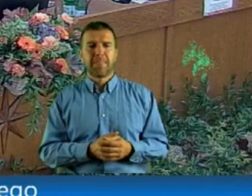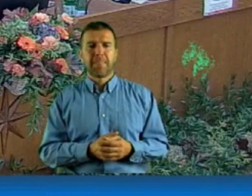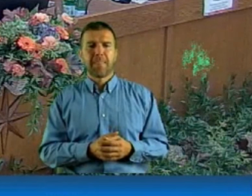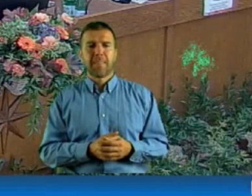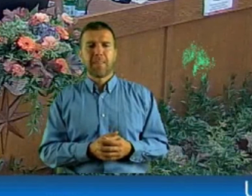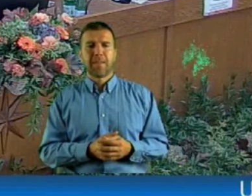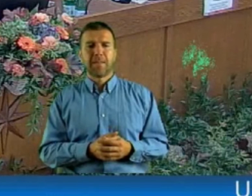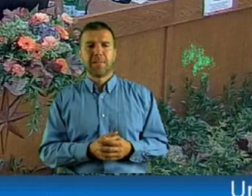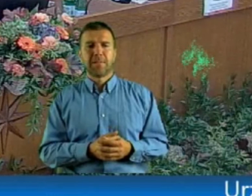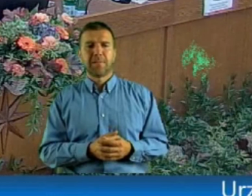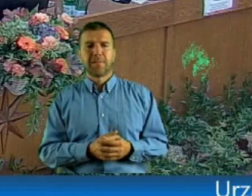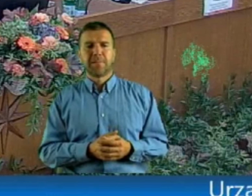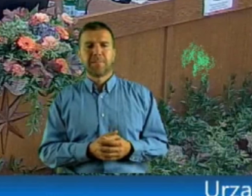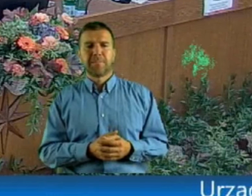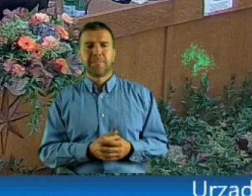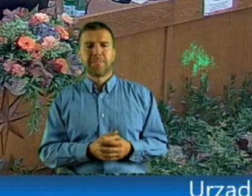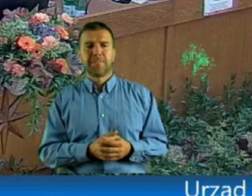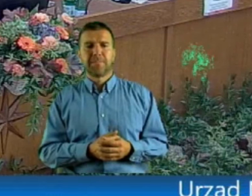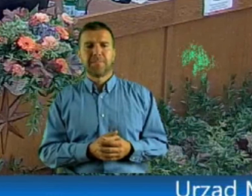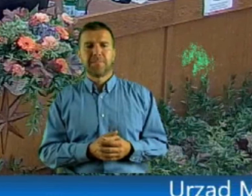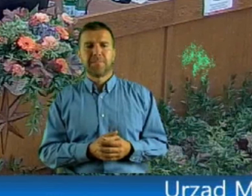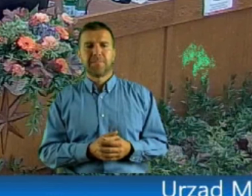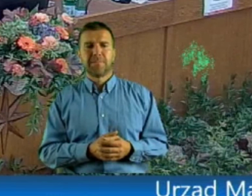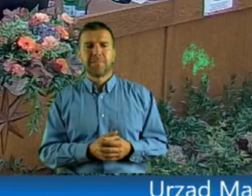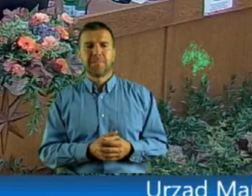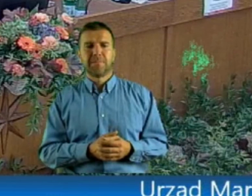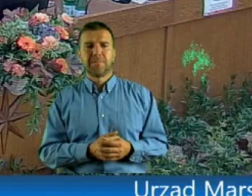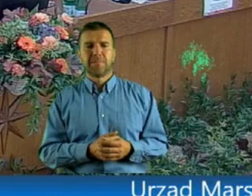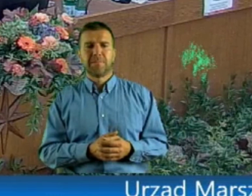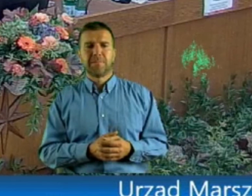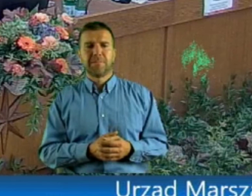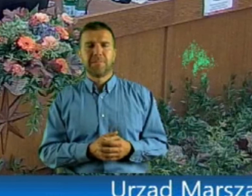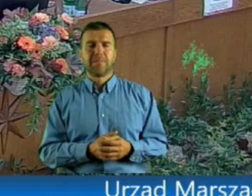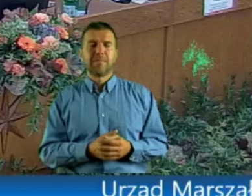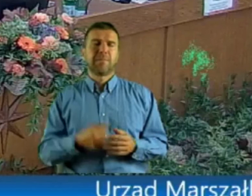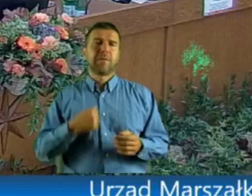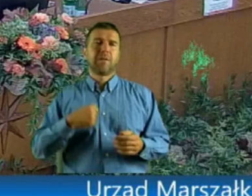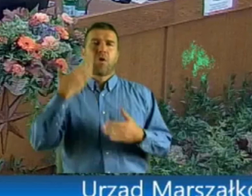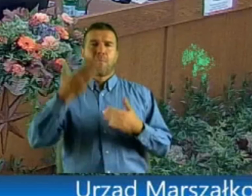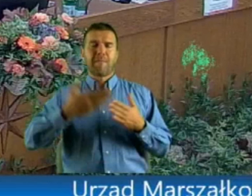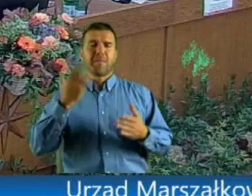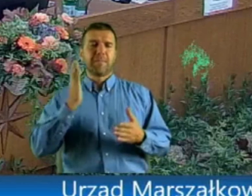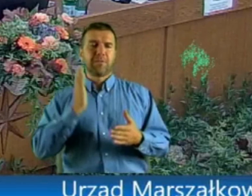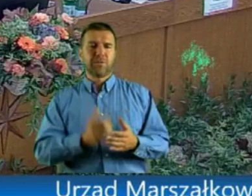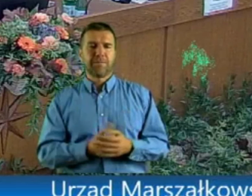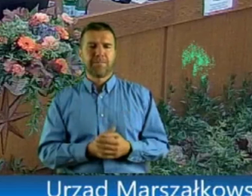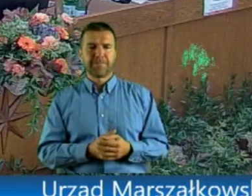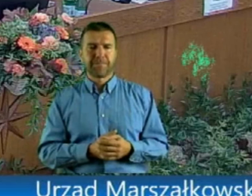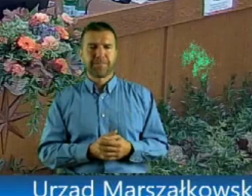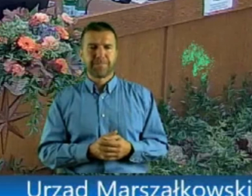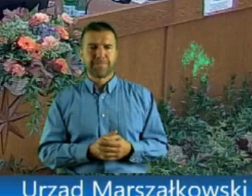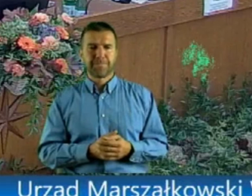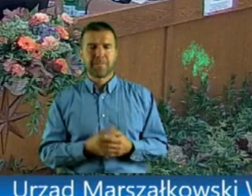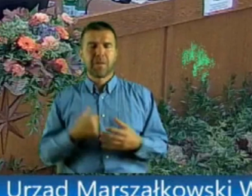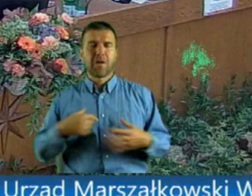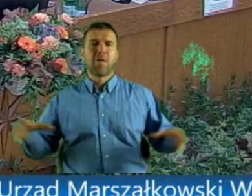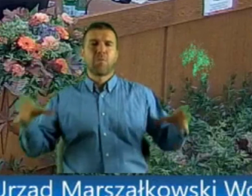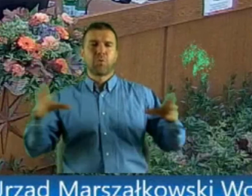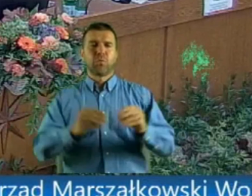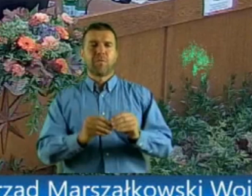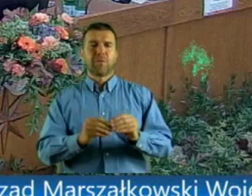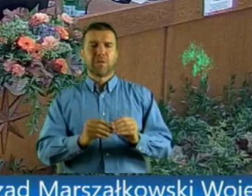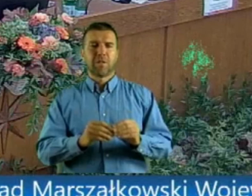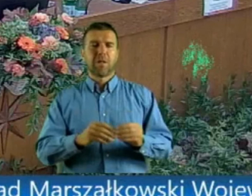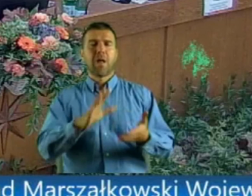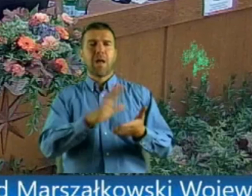Powtarzam już trzeci raz podczas dzisiejszej mojej prelekcji. Więc podsumowując,